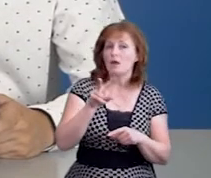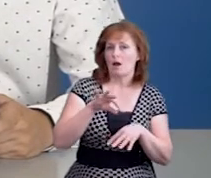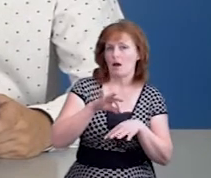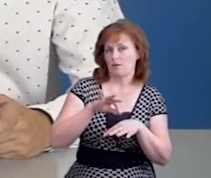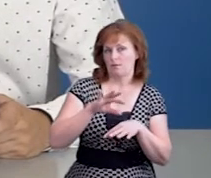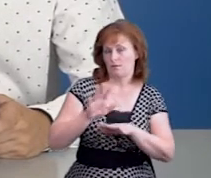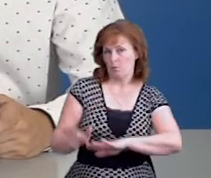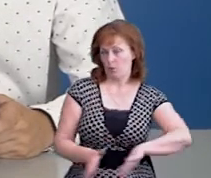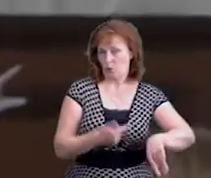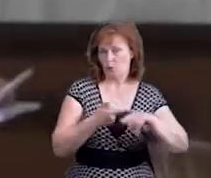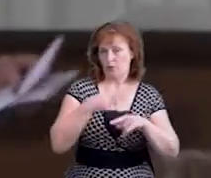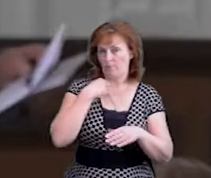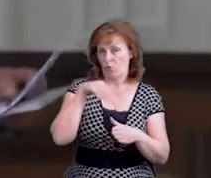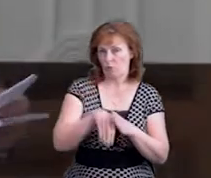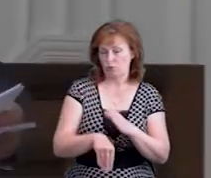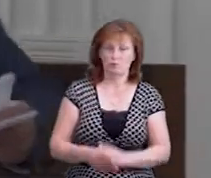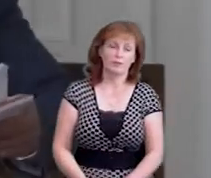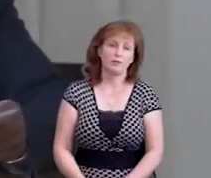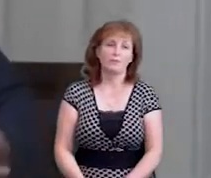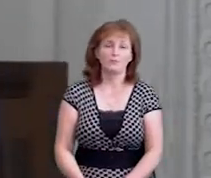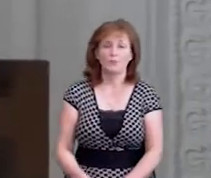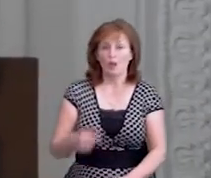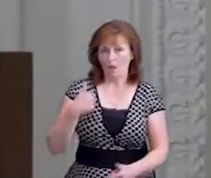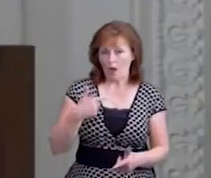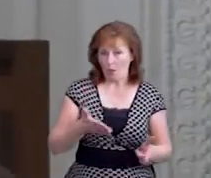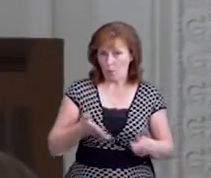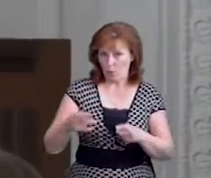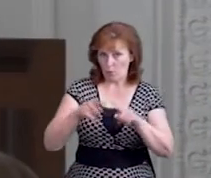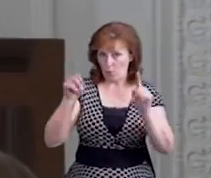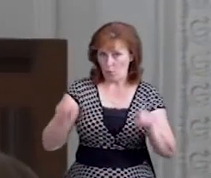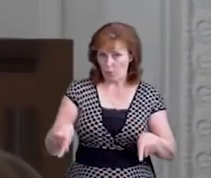розкаже Дар'я Янушкевич. Я вам готовлю бюлетені.